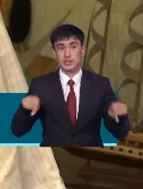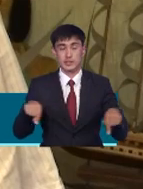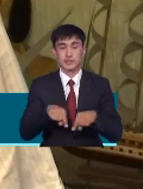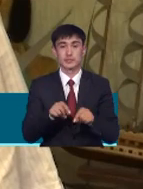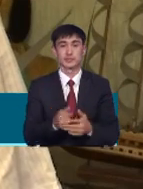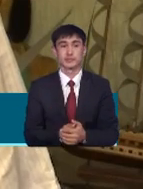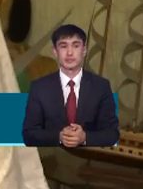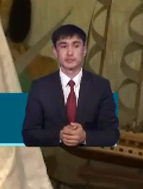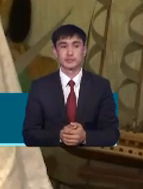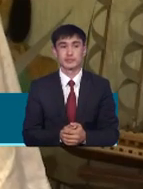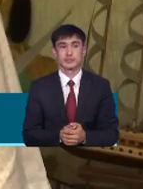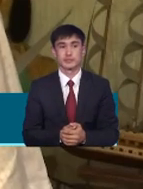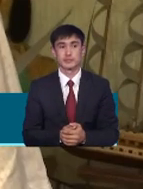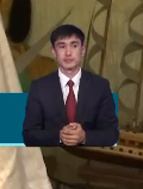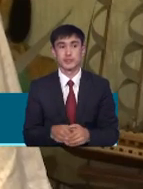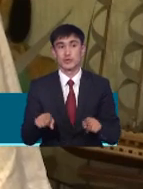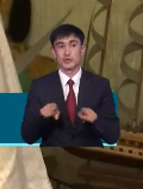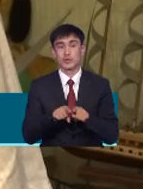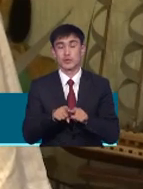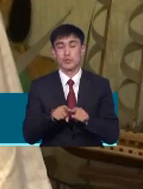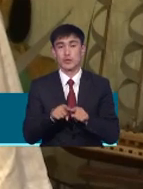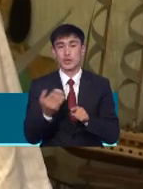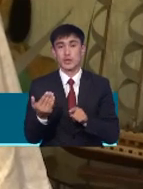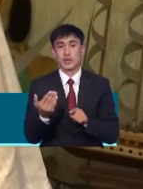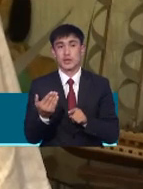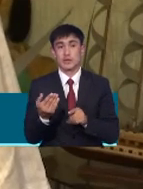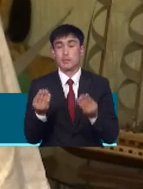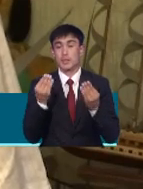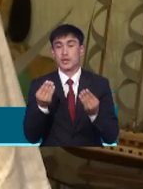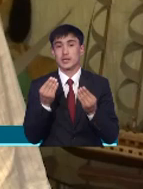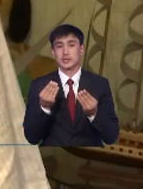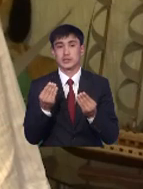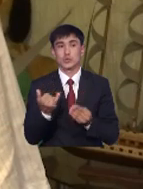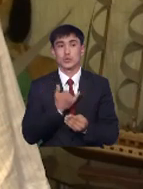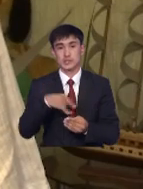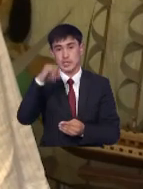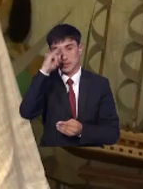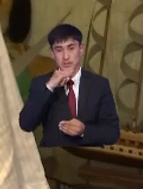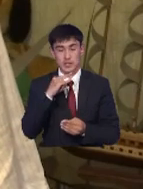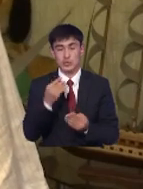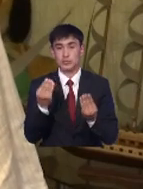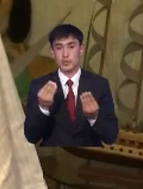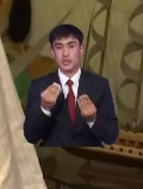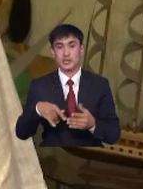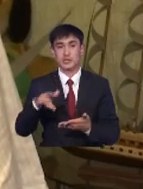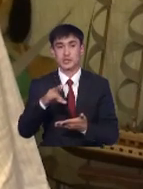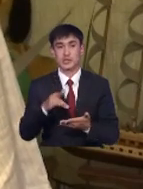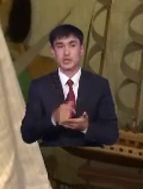картины вот в таком ракурсе и прекрасный у нас Казахстан очень